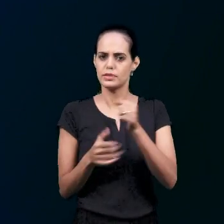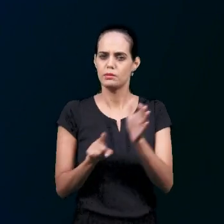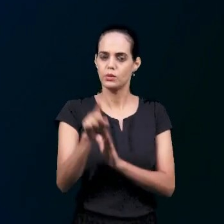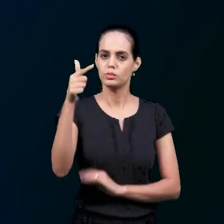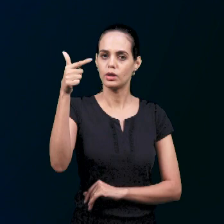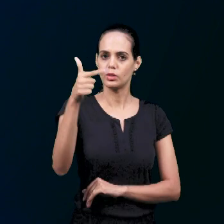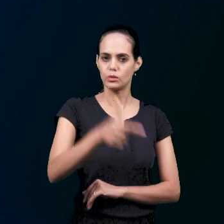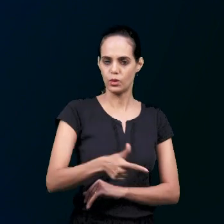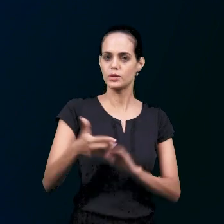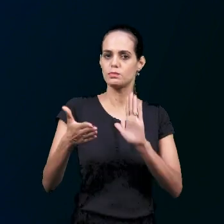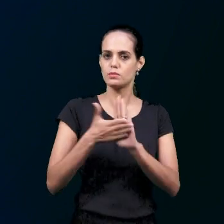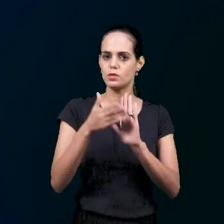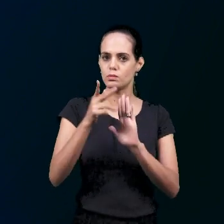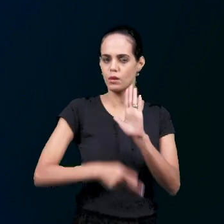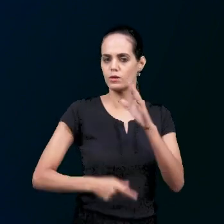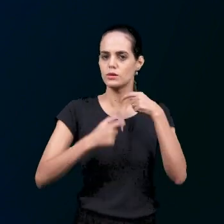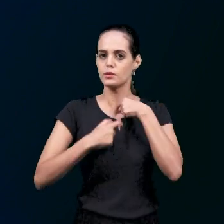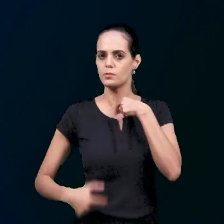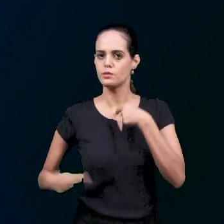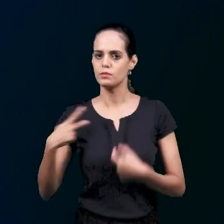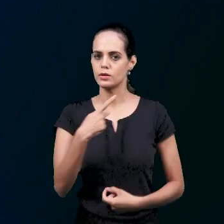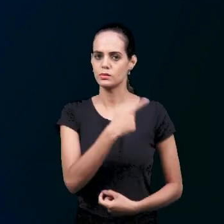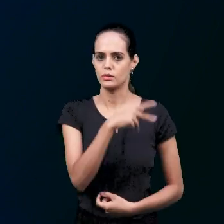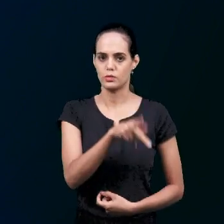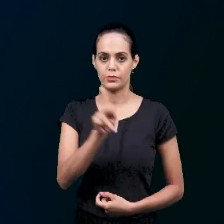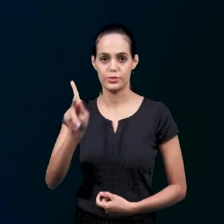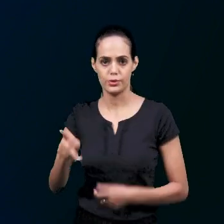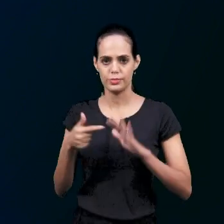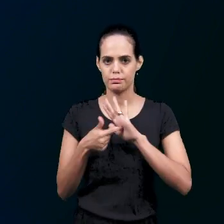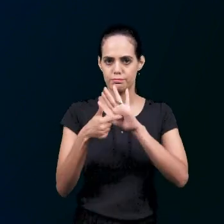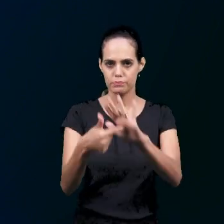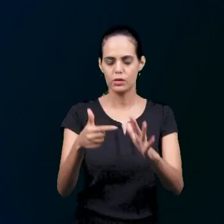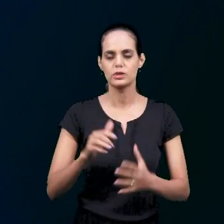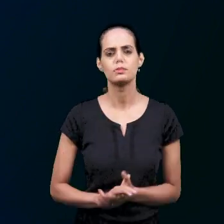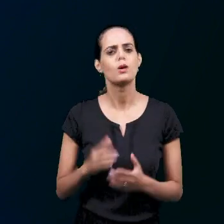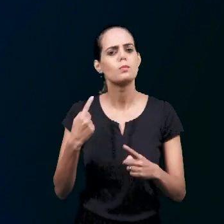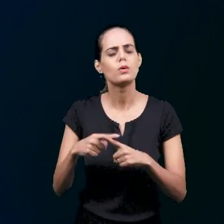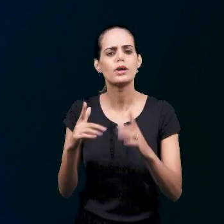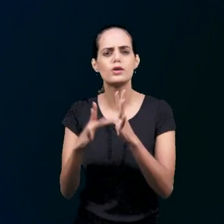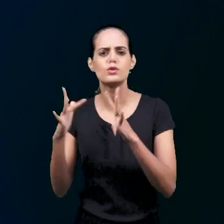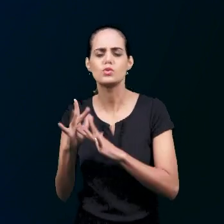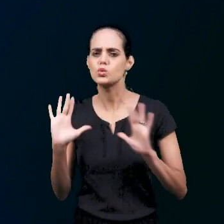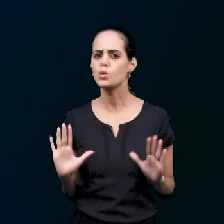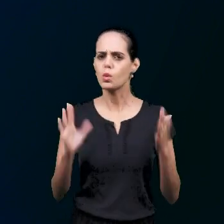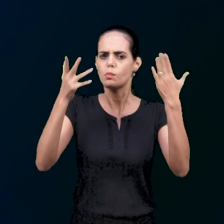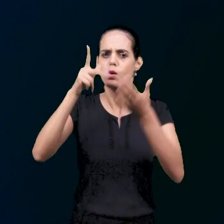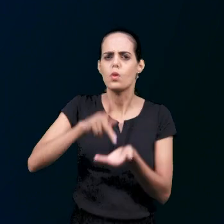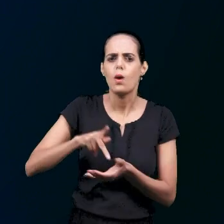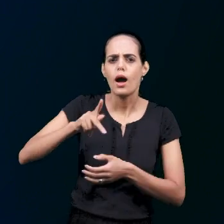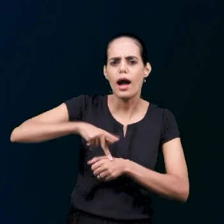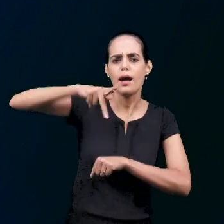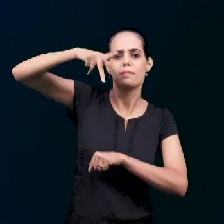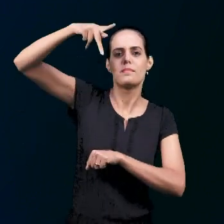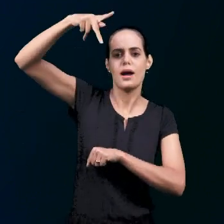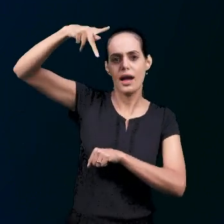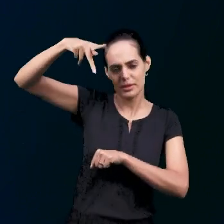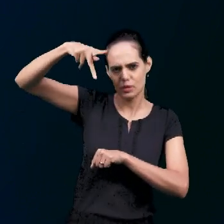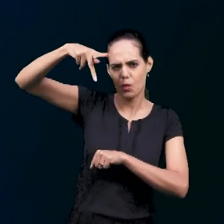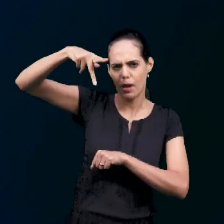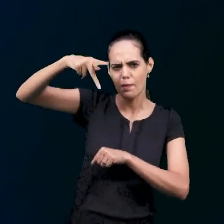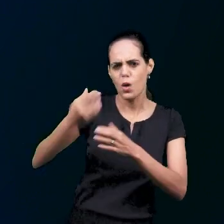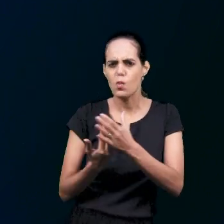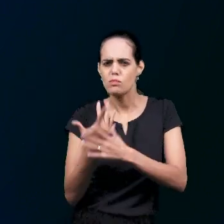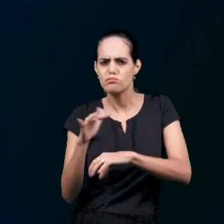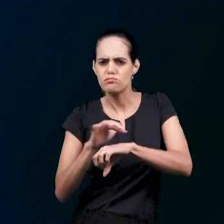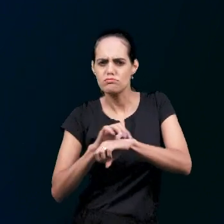Jésus, basée à la question 2, pasteur, ouvrier et professeur qui dit pourquoi Jésus n'a pas commémoré la Pâque avec des